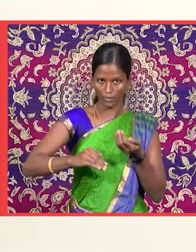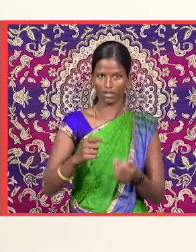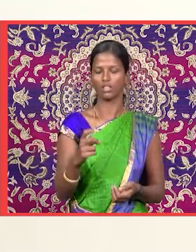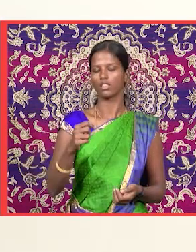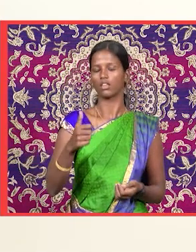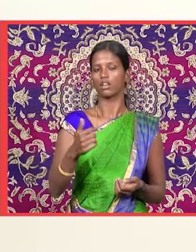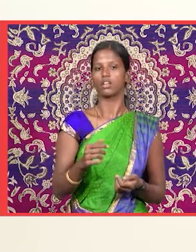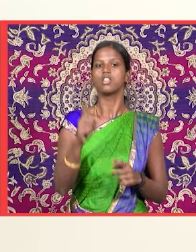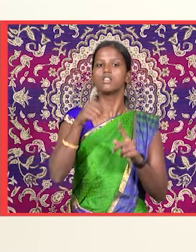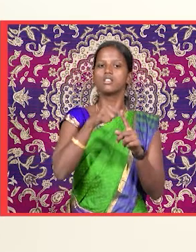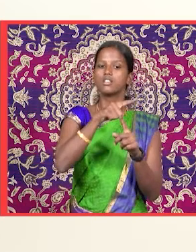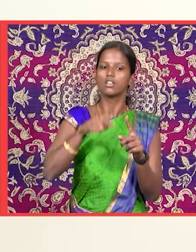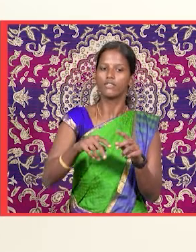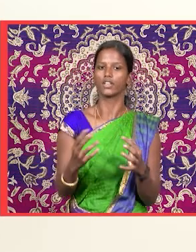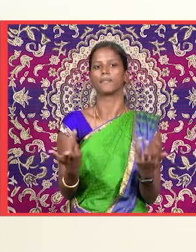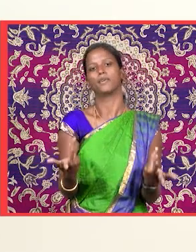குறைக்கப்பட்ட தொகையின்